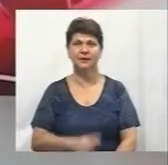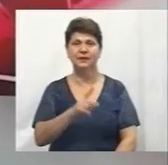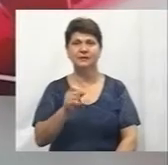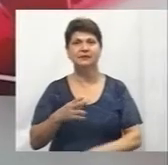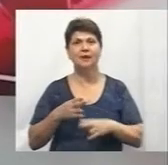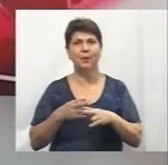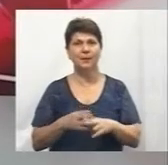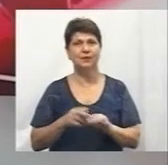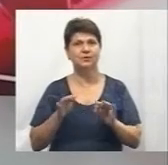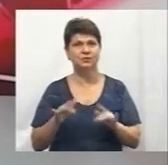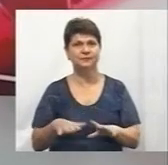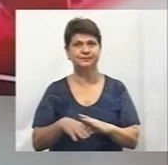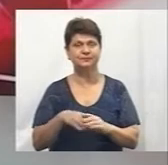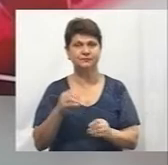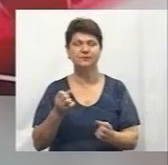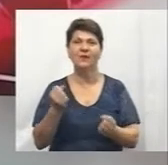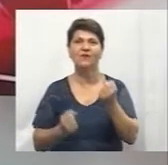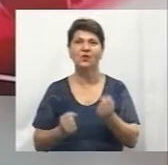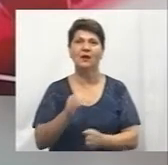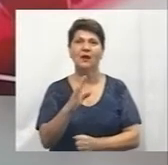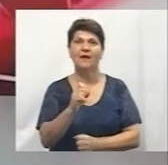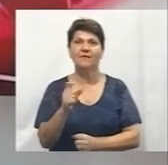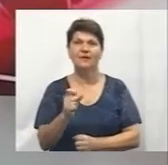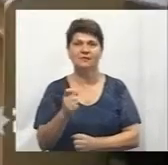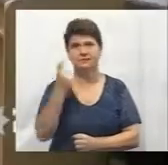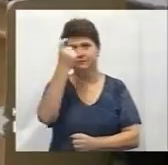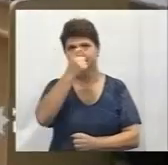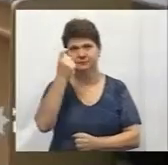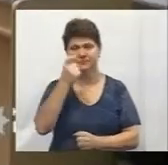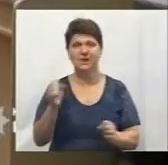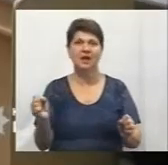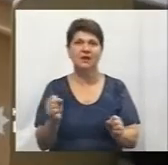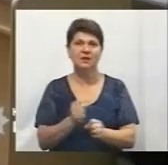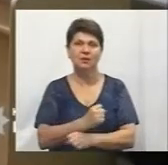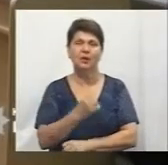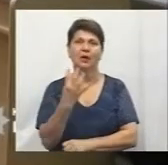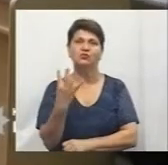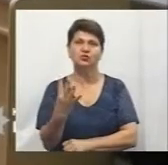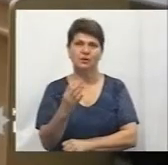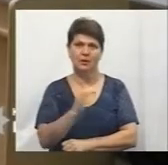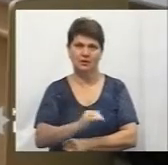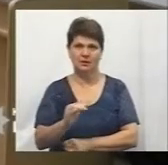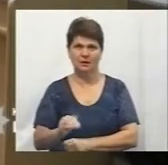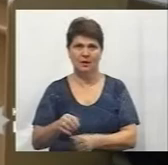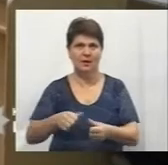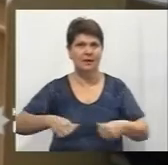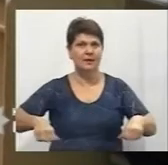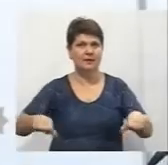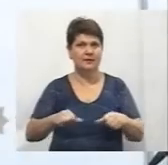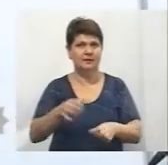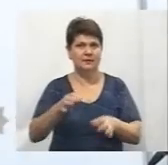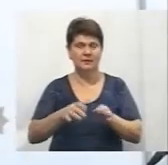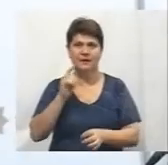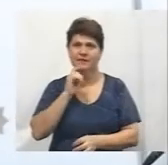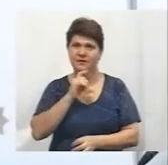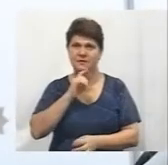Запобіжний захід сьогодні обирали водійці ВАЗу, яка сіла за кермо на підпитку і травмувала 4 дітей. Засідання проходило у